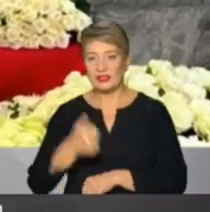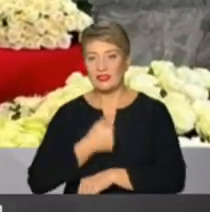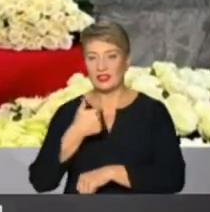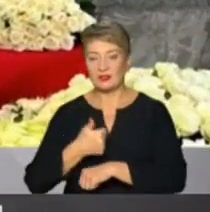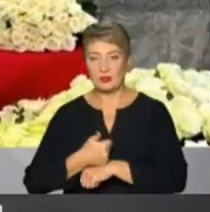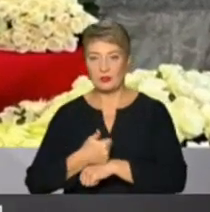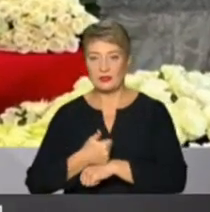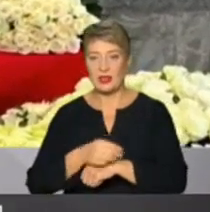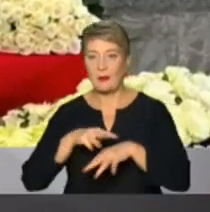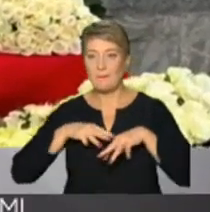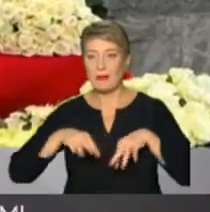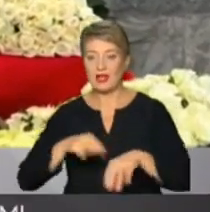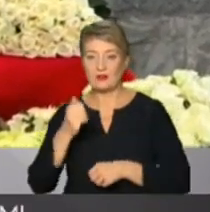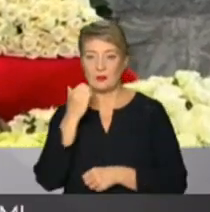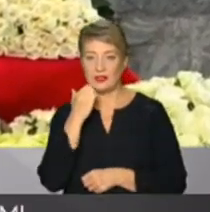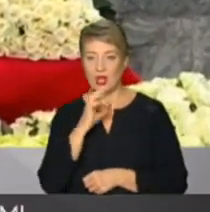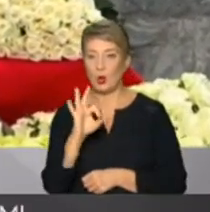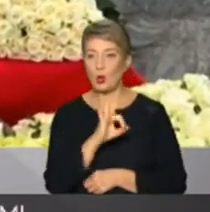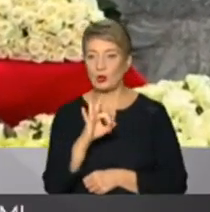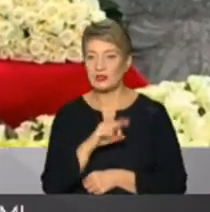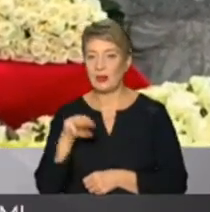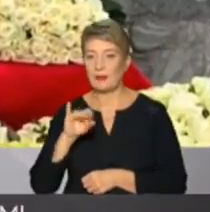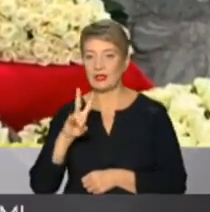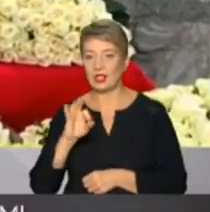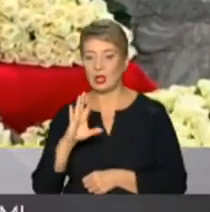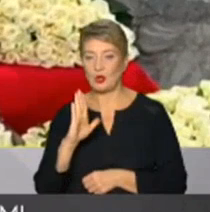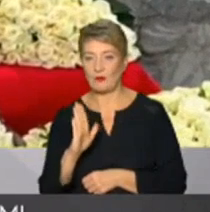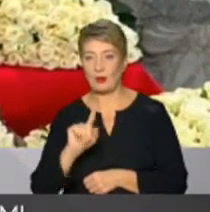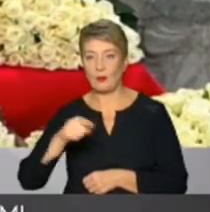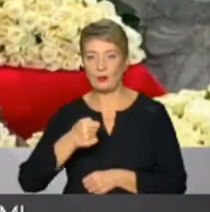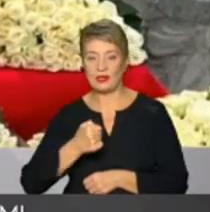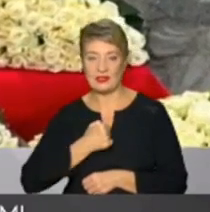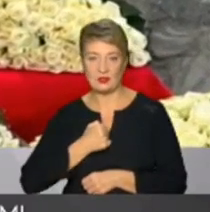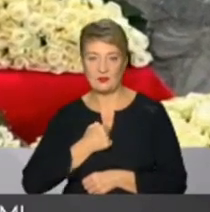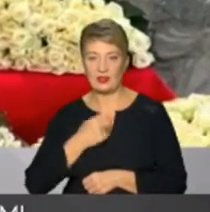мерії Москви Олексія Мартинова. Його мобілізували 23 вересня, а